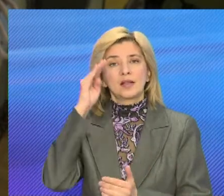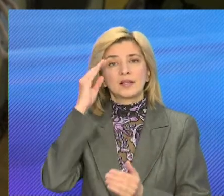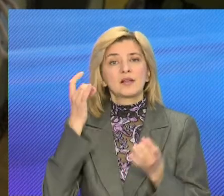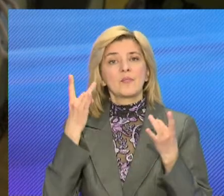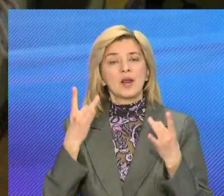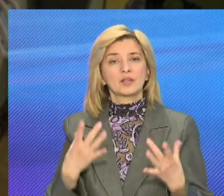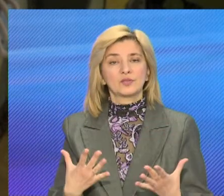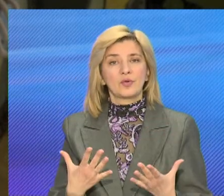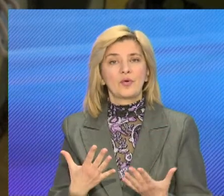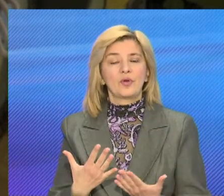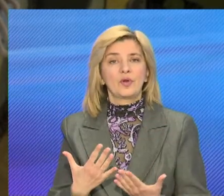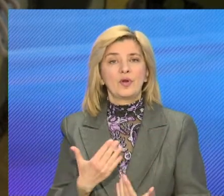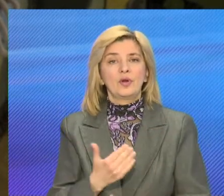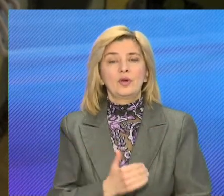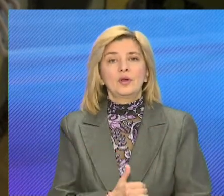хочет